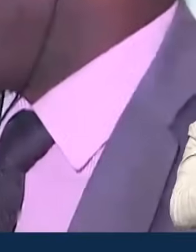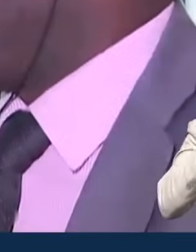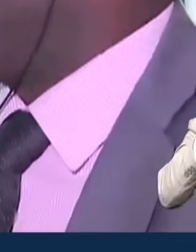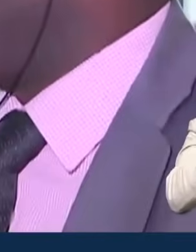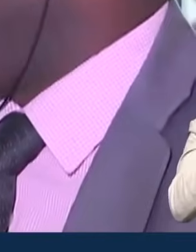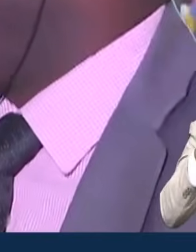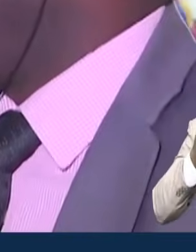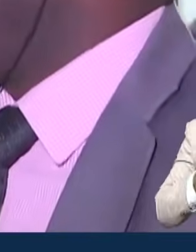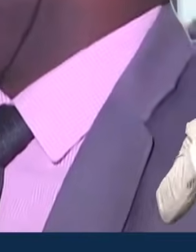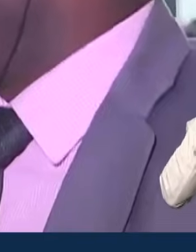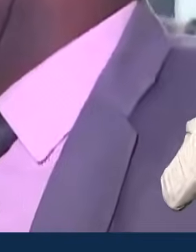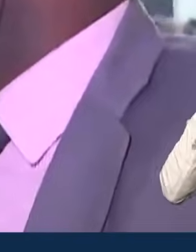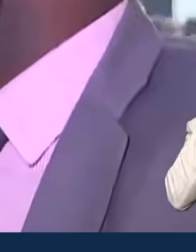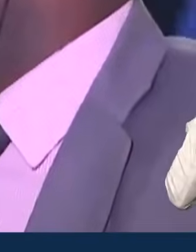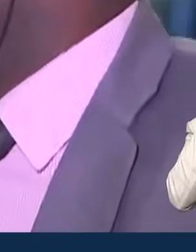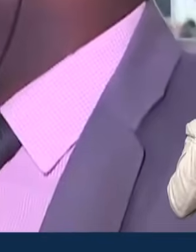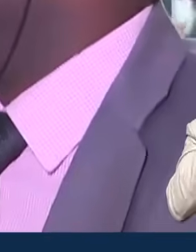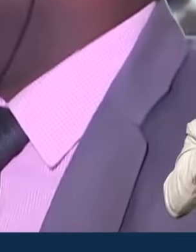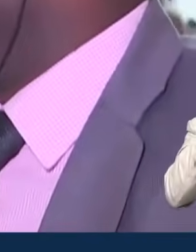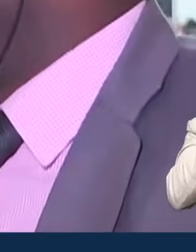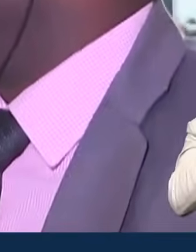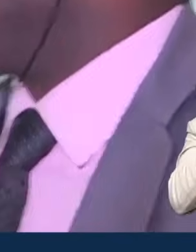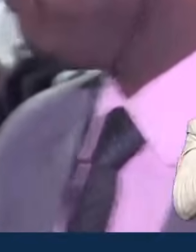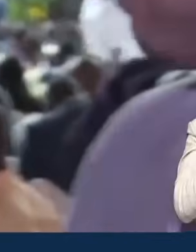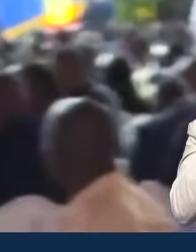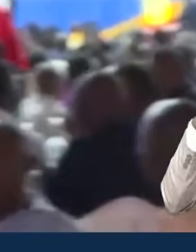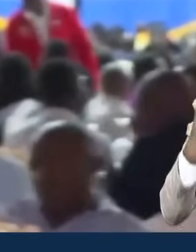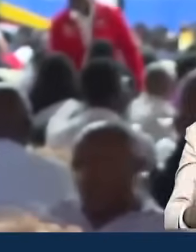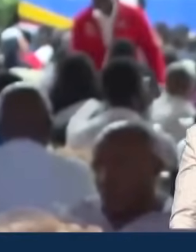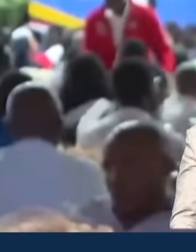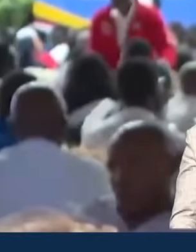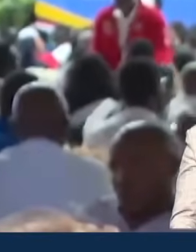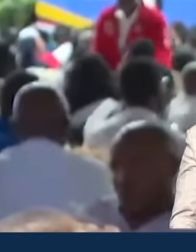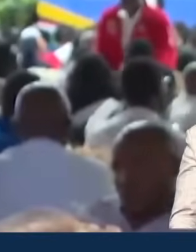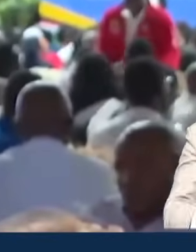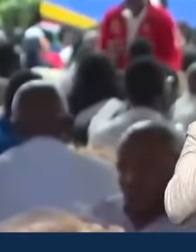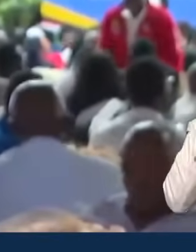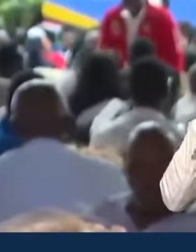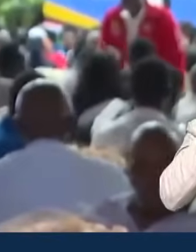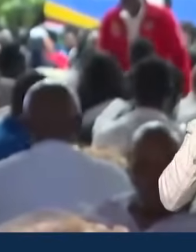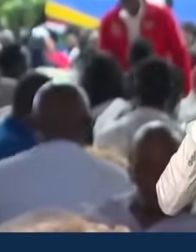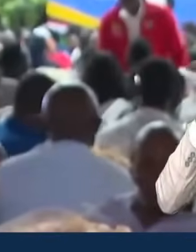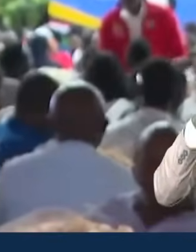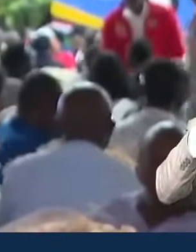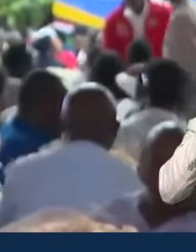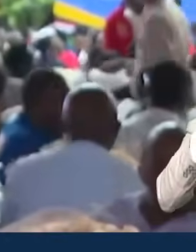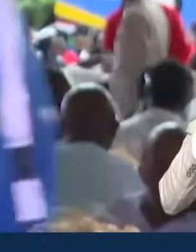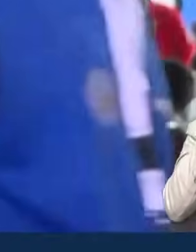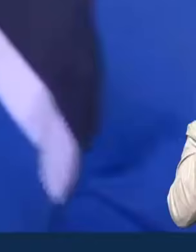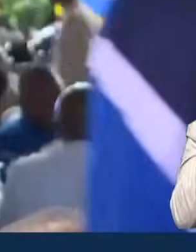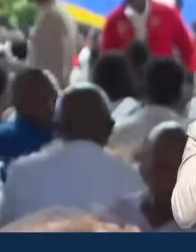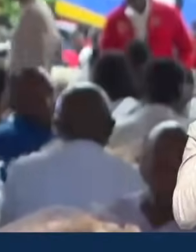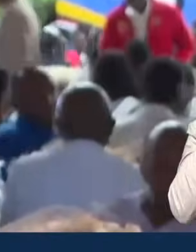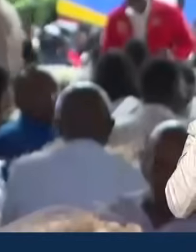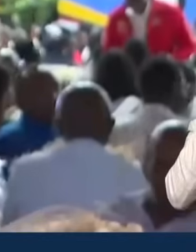ni by'abantu bari bafite amatsiko cyane, ni bandi batwa ibikombe byinshi bimeze bite? Nubwo tutari twatangaza amanota ariko